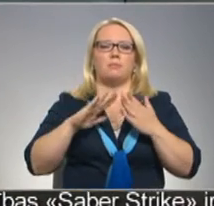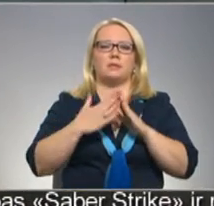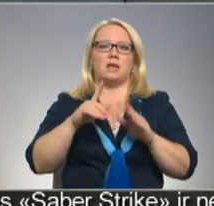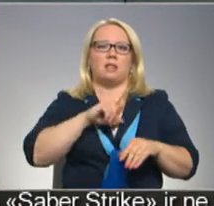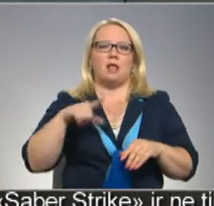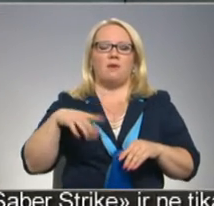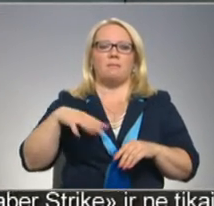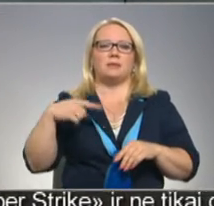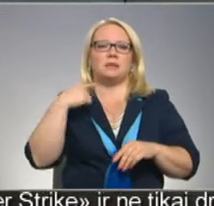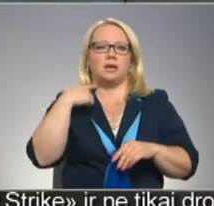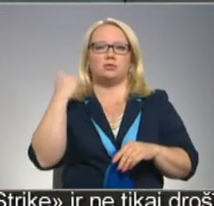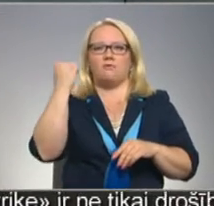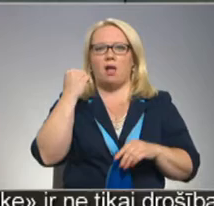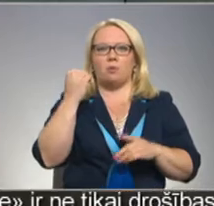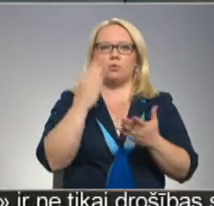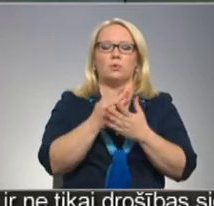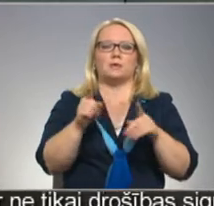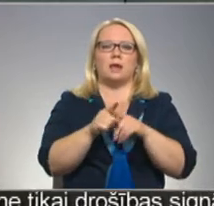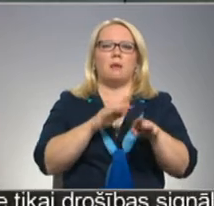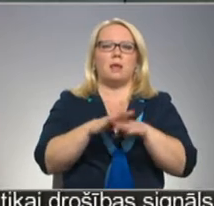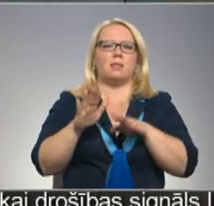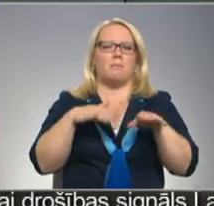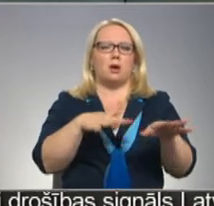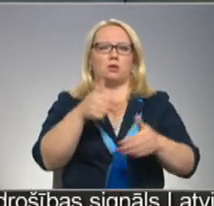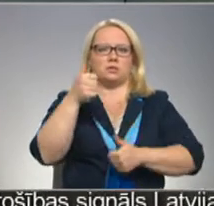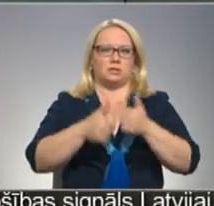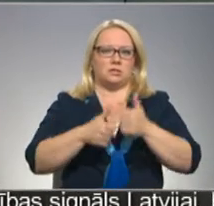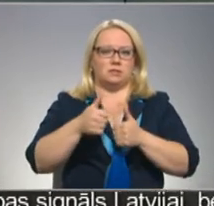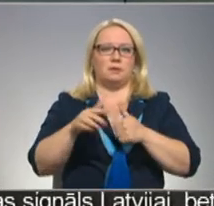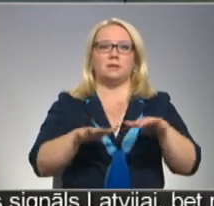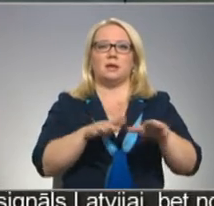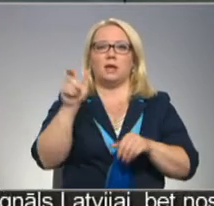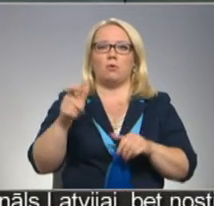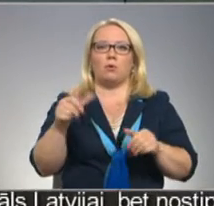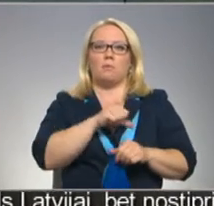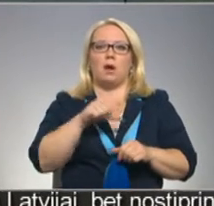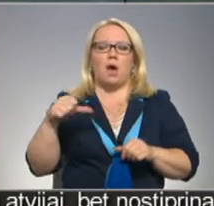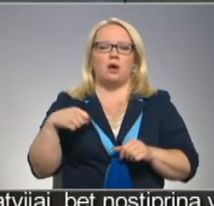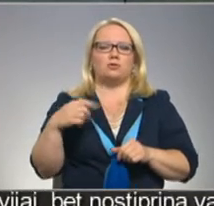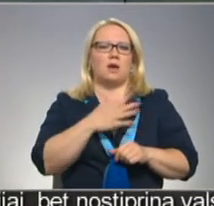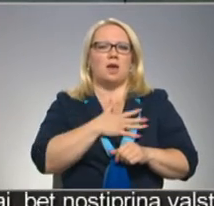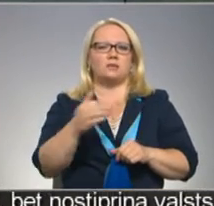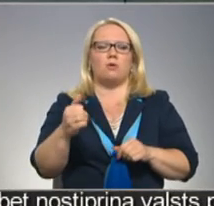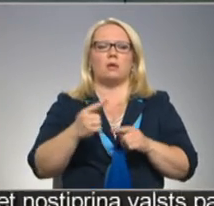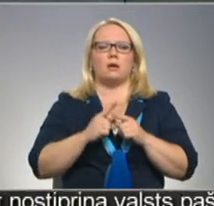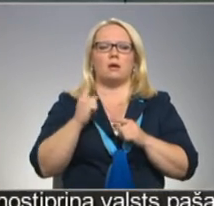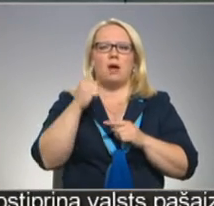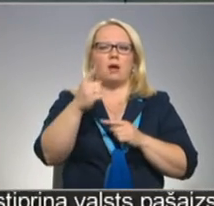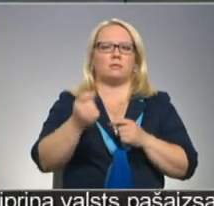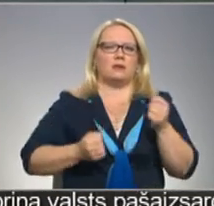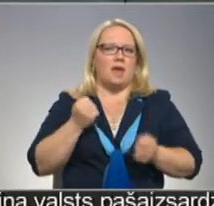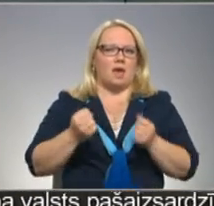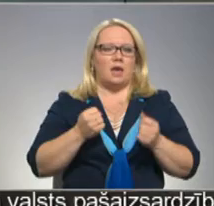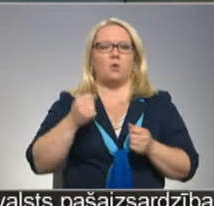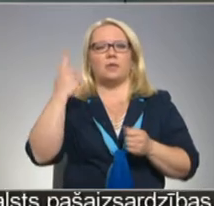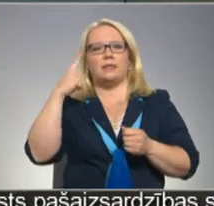Pilsētu Latvijā pēc Rīgas un Valmieras, kur notiks arī pilna maratona sacensības. Rīkotāji, kur paši ir aizrautīgi garo distanču skrējēji idejas un pieredzi